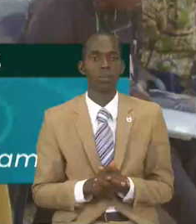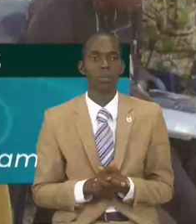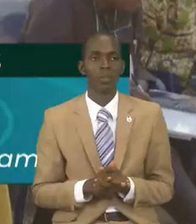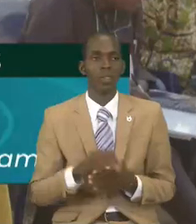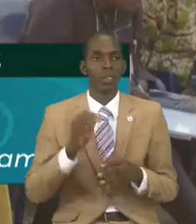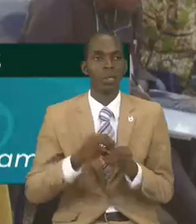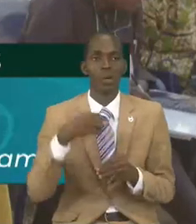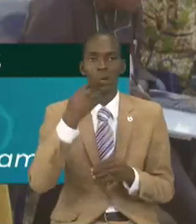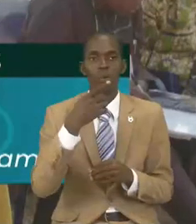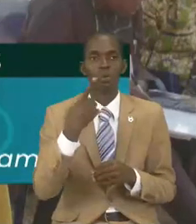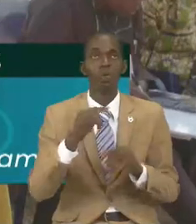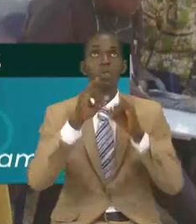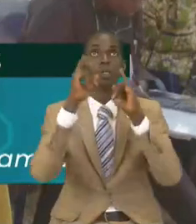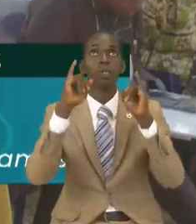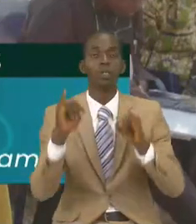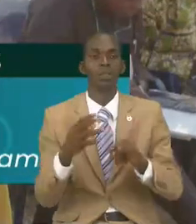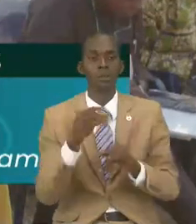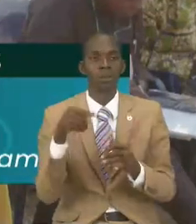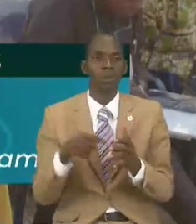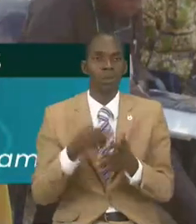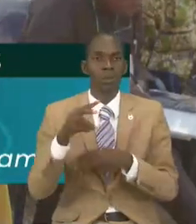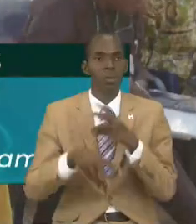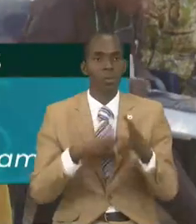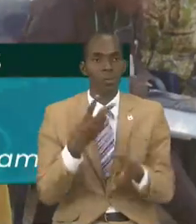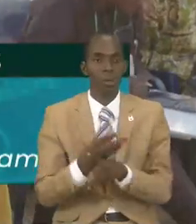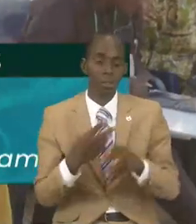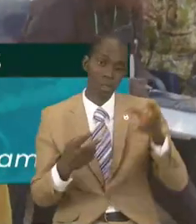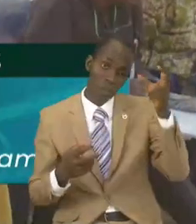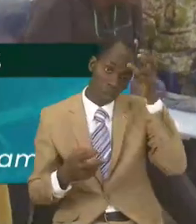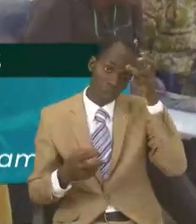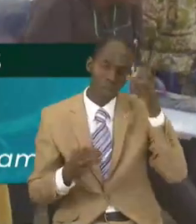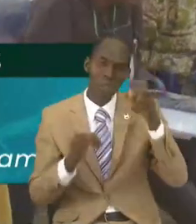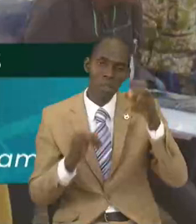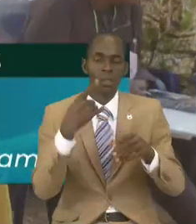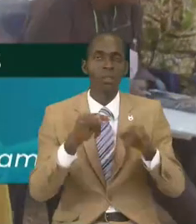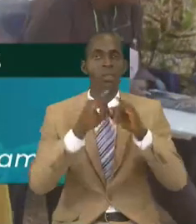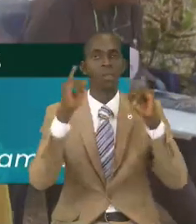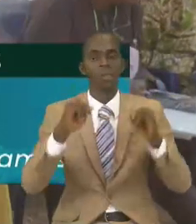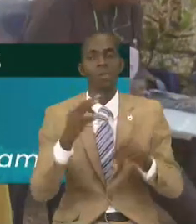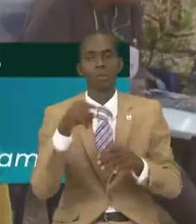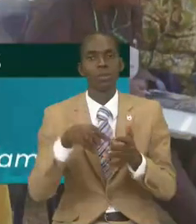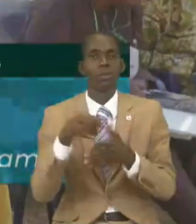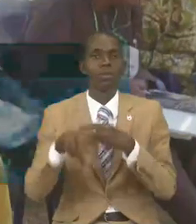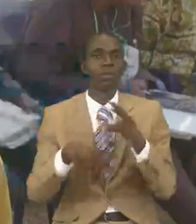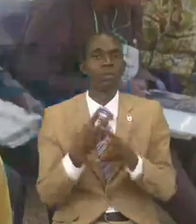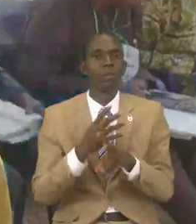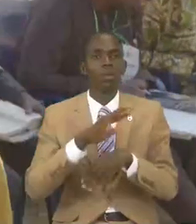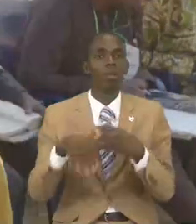Pour les incrédules dont le Dieu de ce siècle, Satan est le Dieu de ce monde.